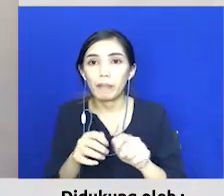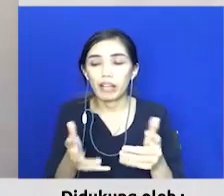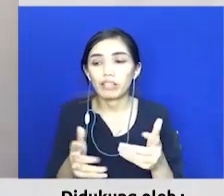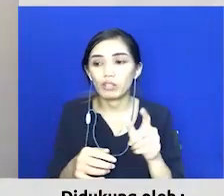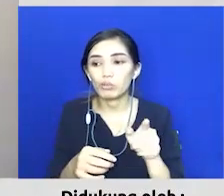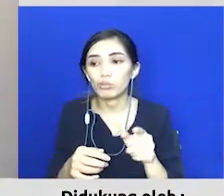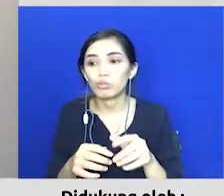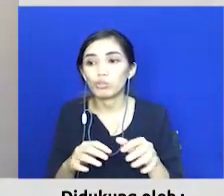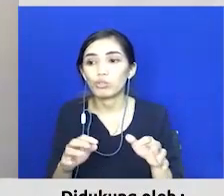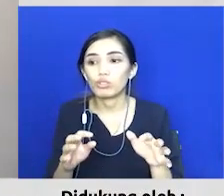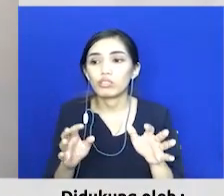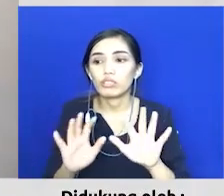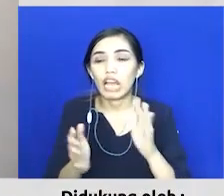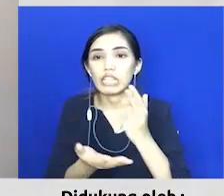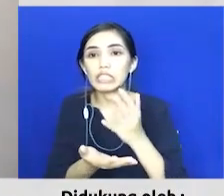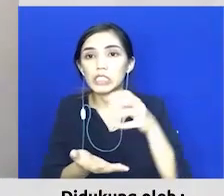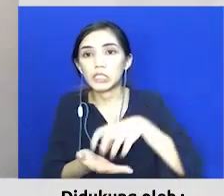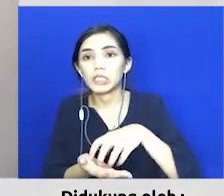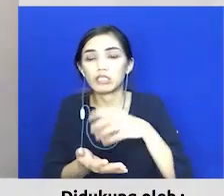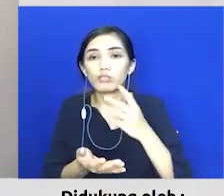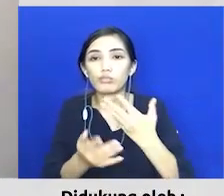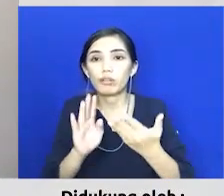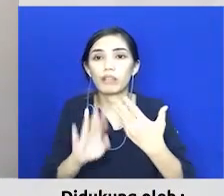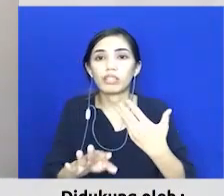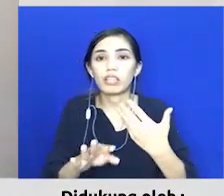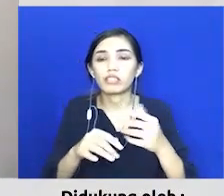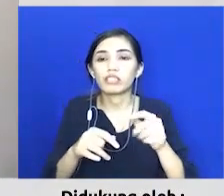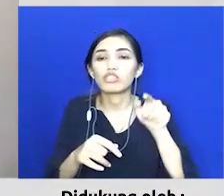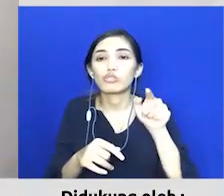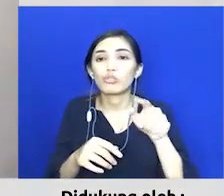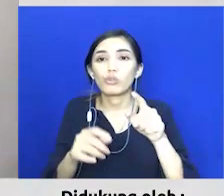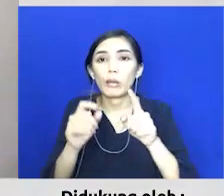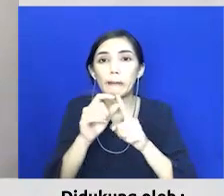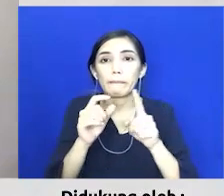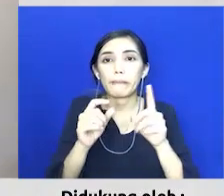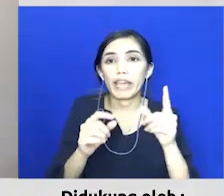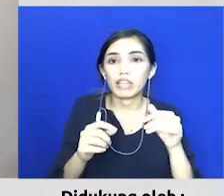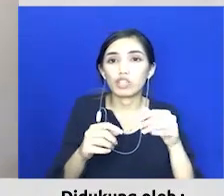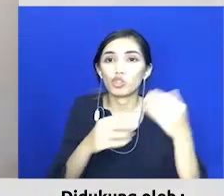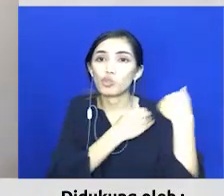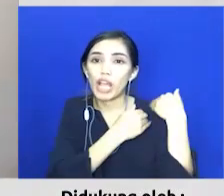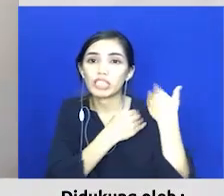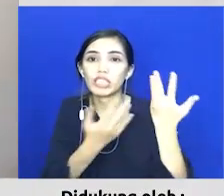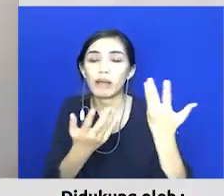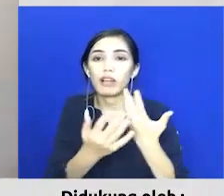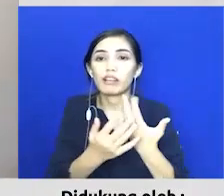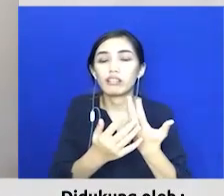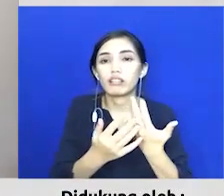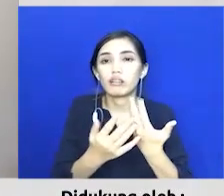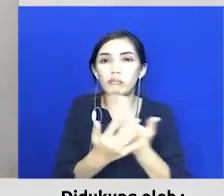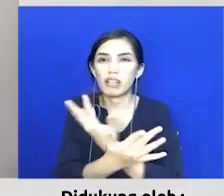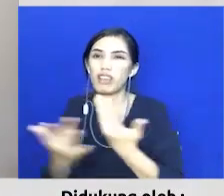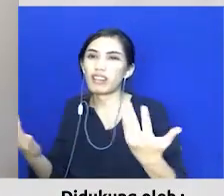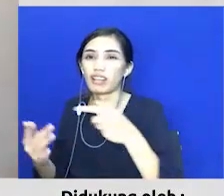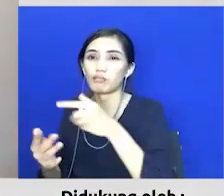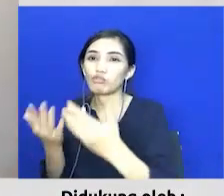masyarakat agak sedikit lebih resah, supaya itu tadi, supaya ada dialog yang lebih produktif gitu. Ya. Aku melihatnya seperti itu.